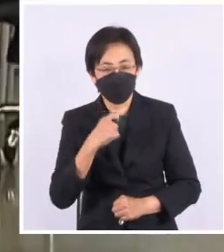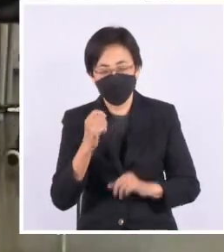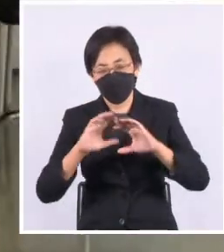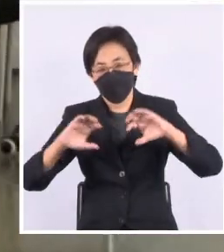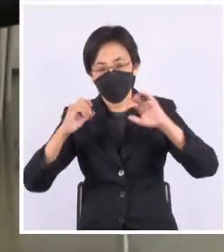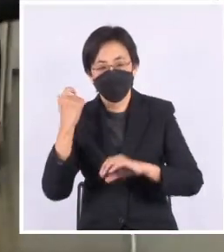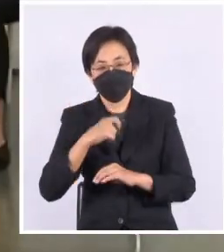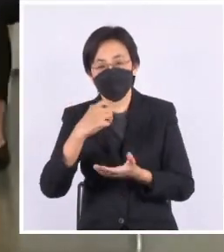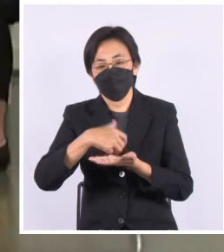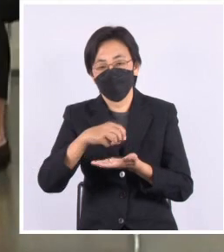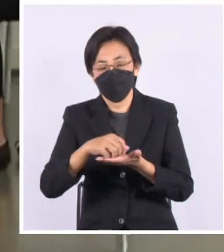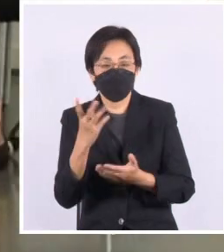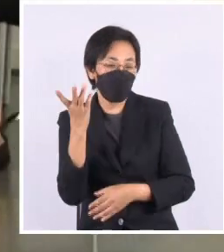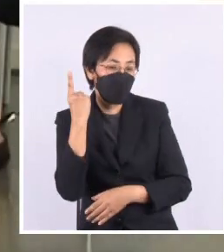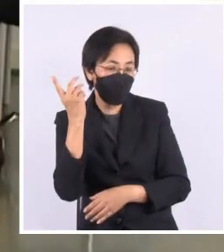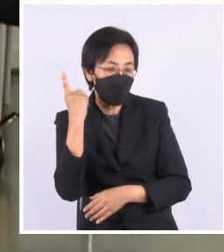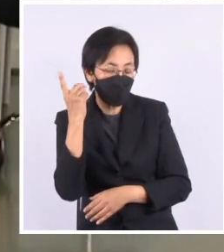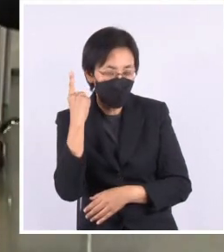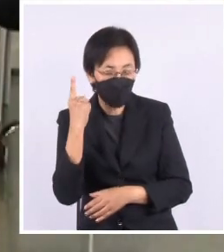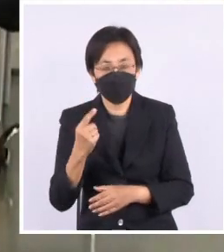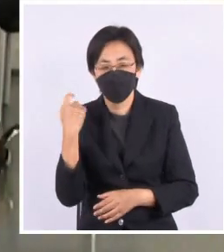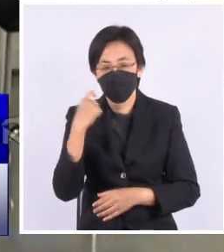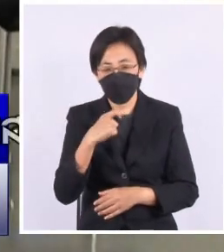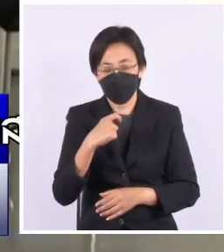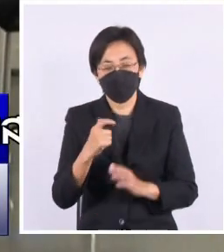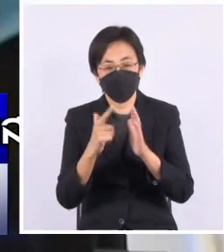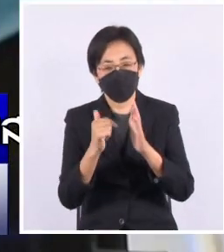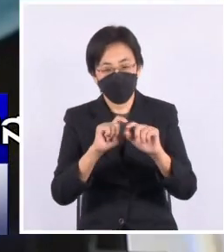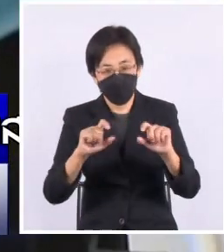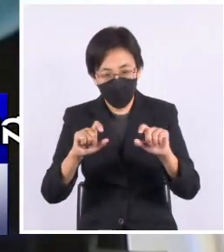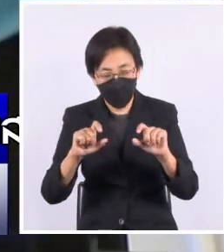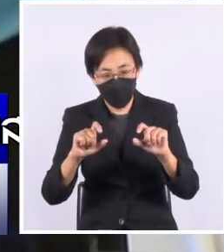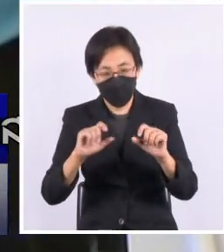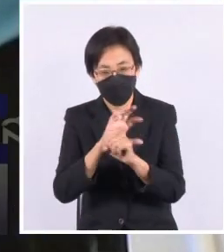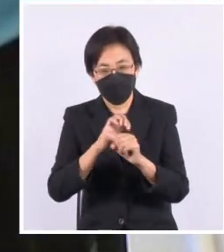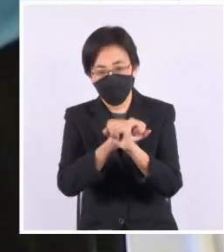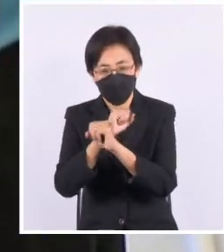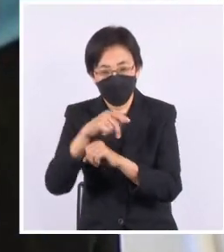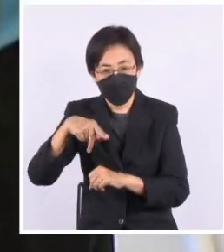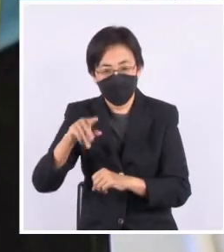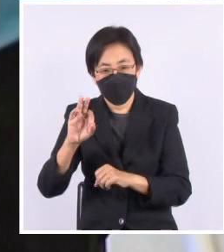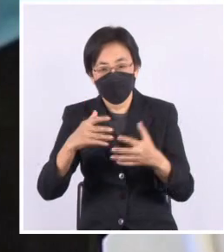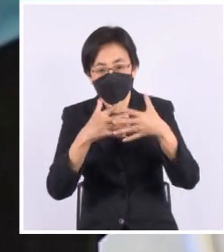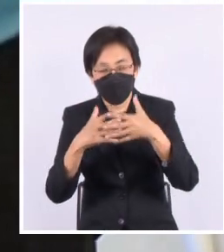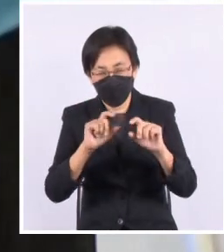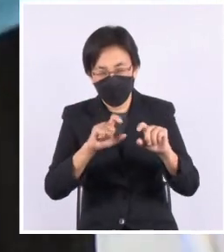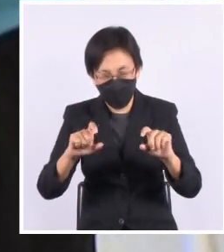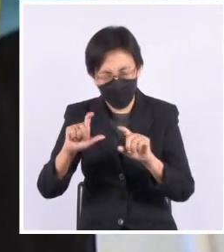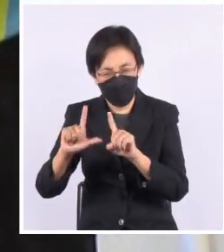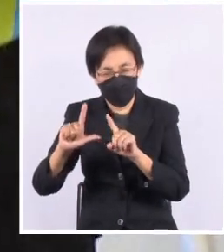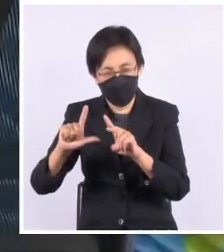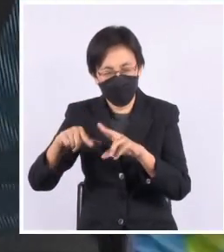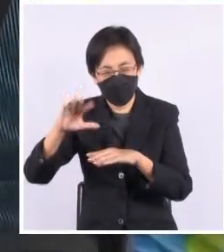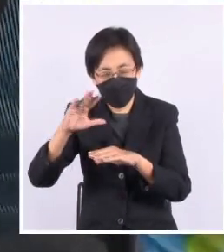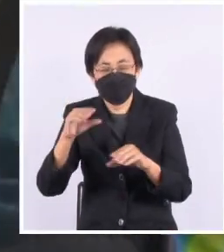เปิดเผยนะครับเมื่อวันนี้ว่าฮ่องกงจะต้องทิ้งวัคซีนป้องกันคู่วิตของไฟเซอร์จะหมุนหลายล้านโด๊สเนื่องจากใกล้ถึง